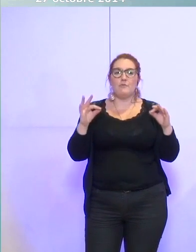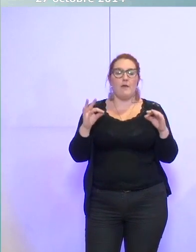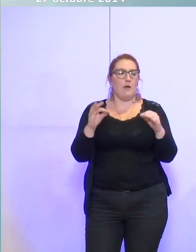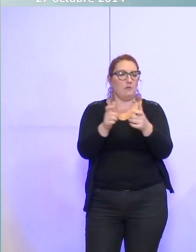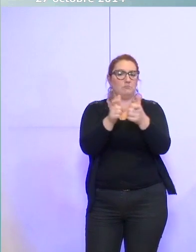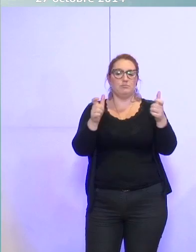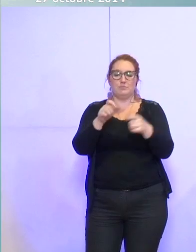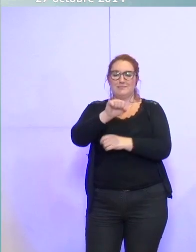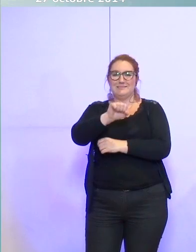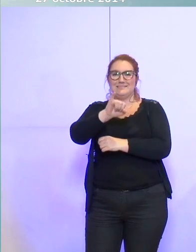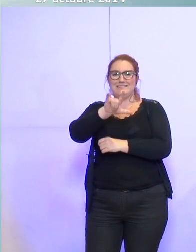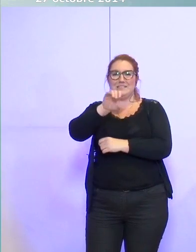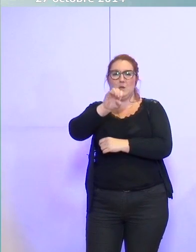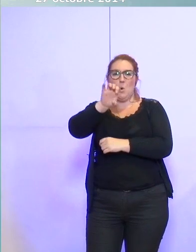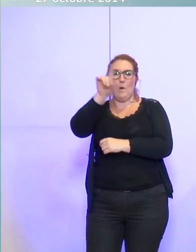Fristeau.